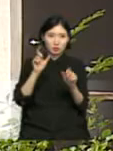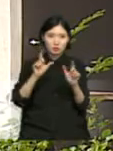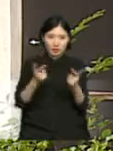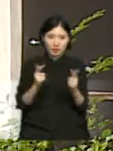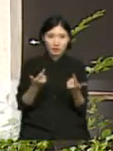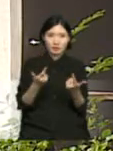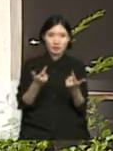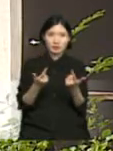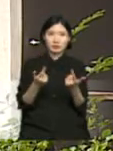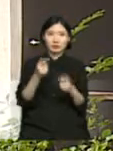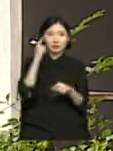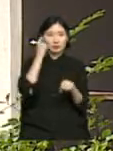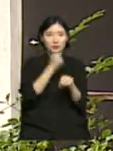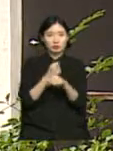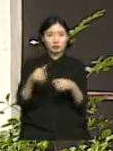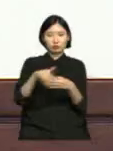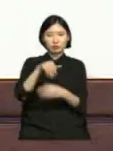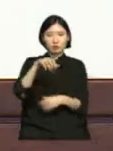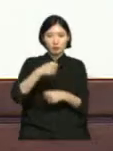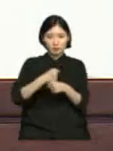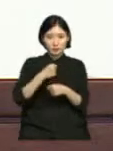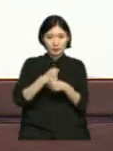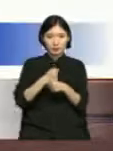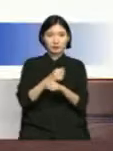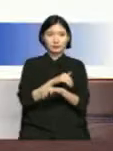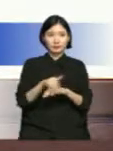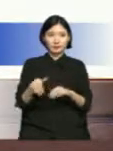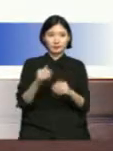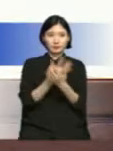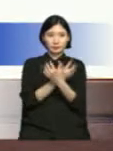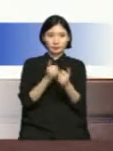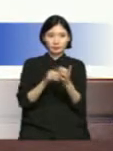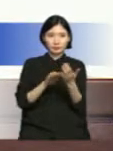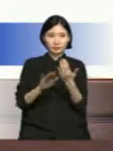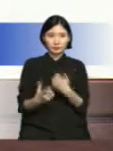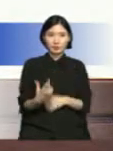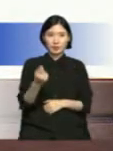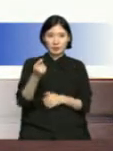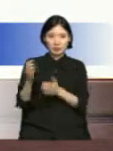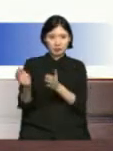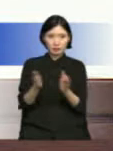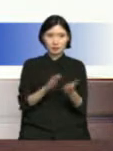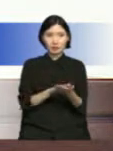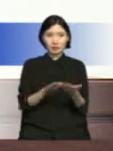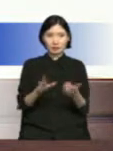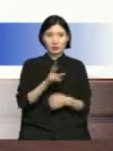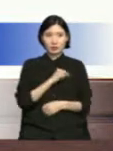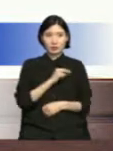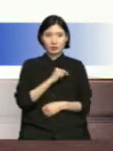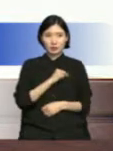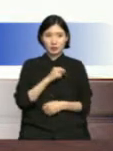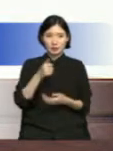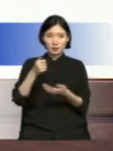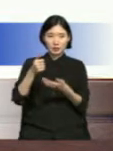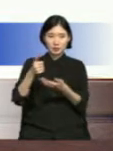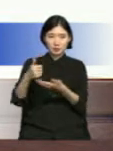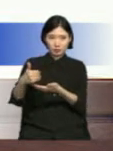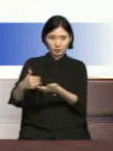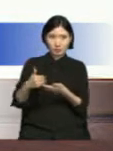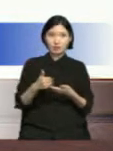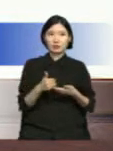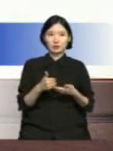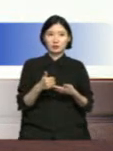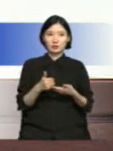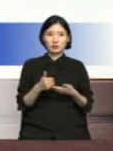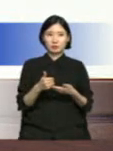공간으로 꾸밀 거라고 말했습니다 오케 야 말로 이 속히 심정입니다 매일 님께서 주신 술마신 의견을